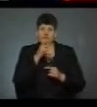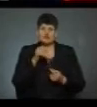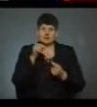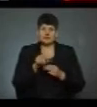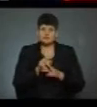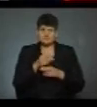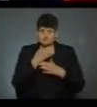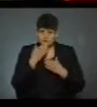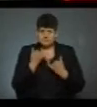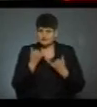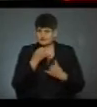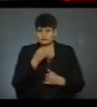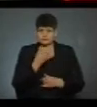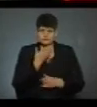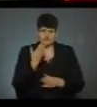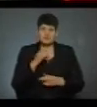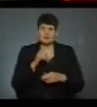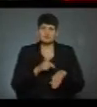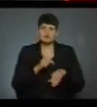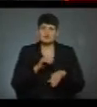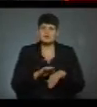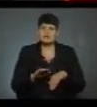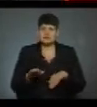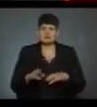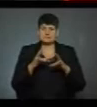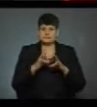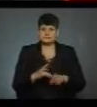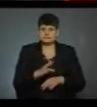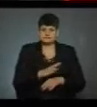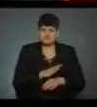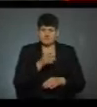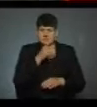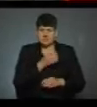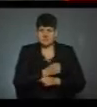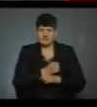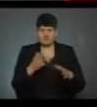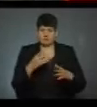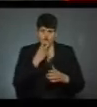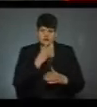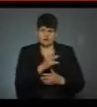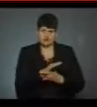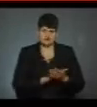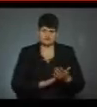наразі в поліції не кажуть. Як почуваються діти, які травмувалися під час вибуху, дивіться далі.